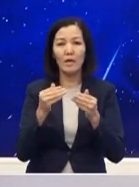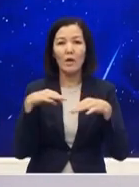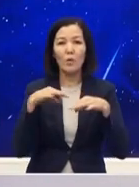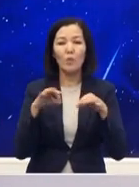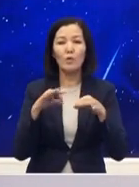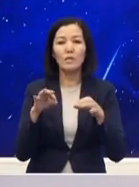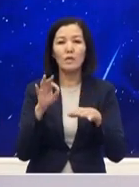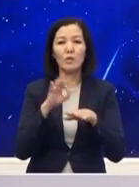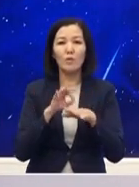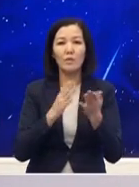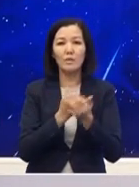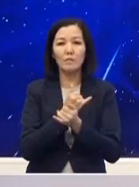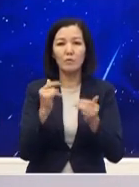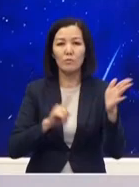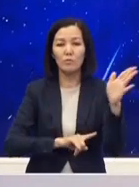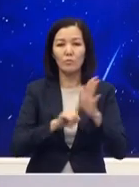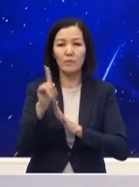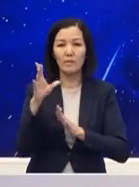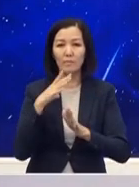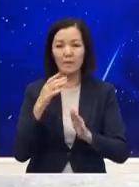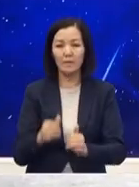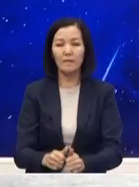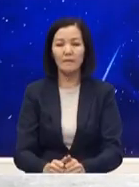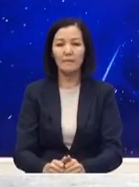науқастарға қызмет көрсетуін бастап та кеткен.